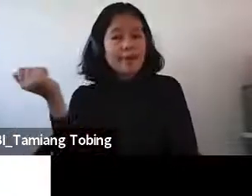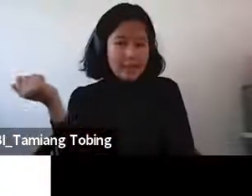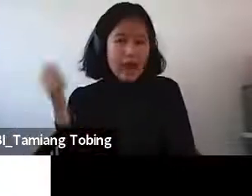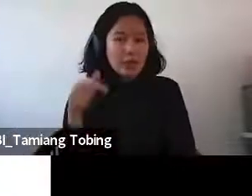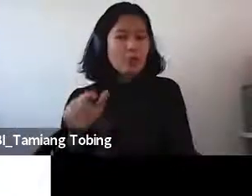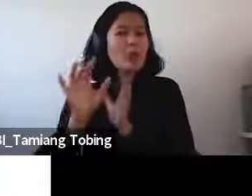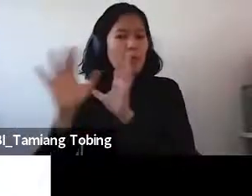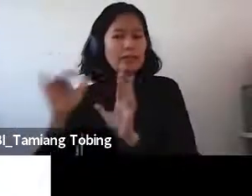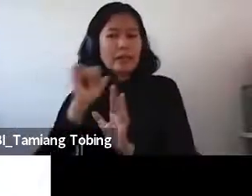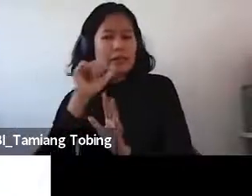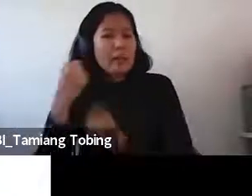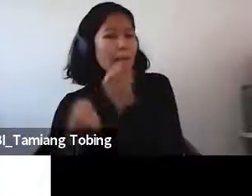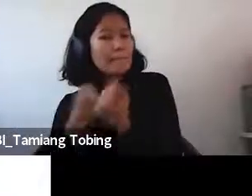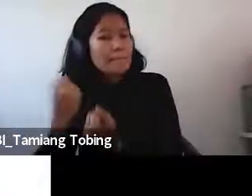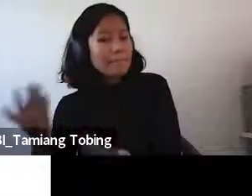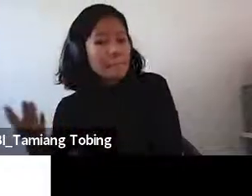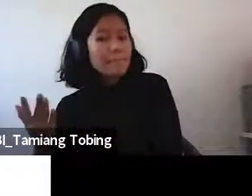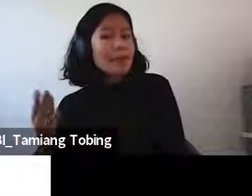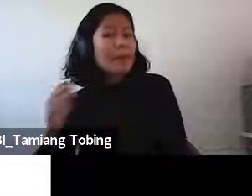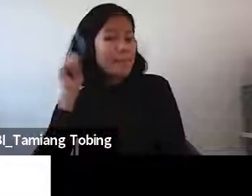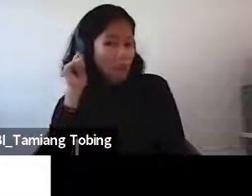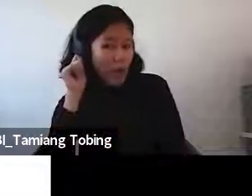banyak dilakukan oleh